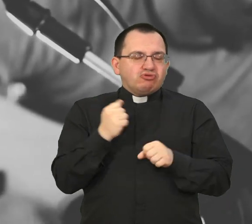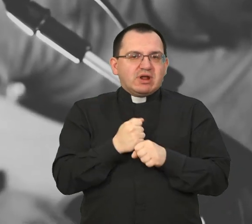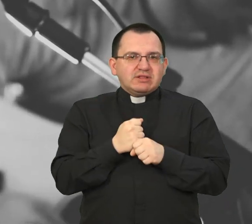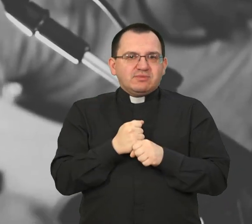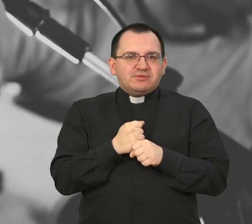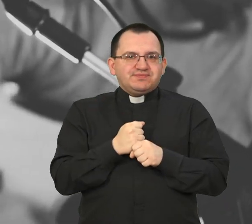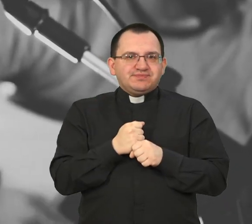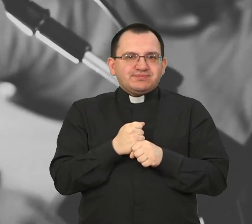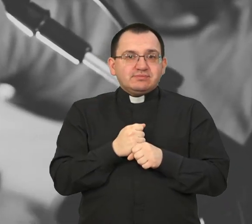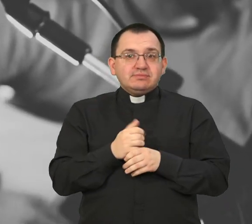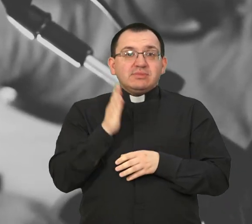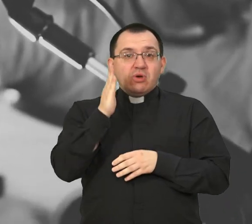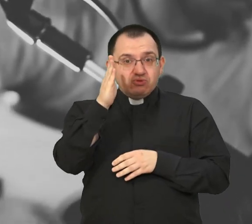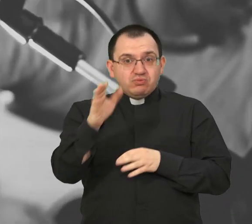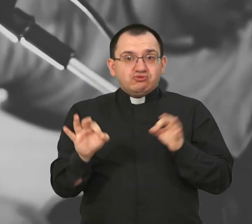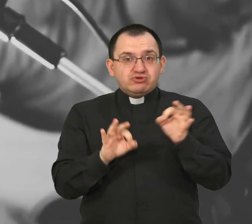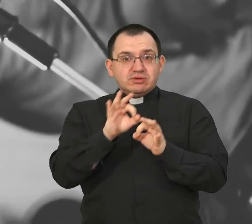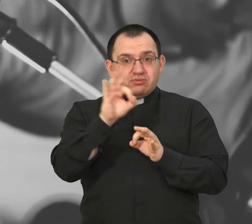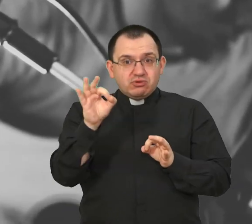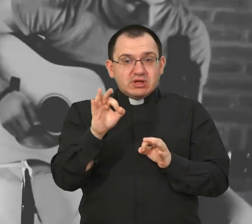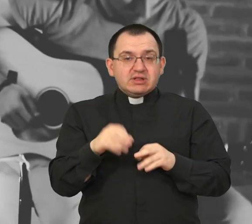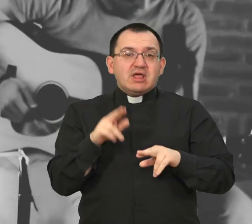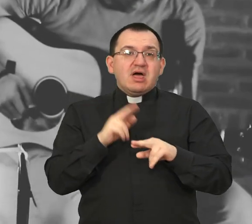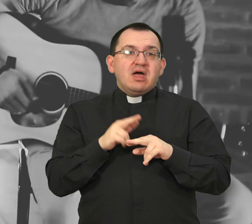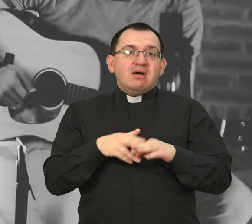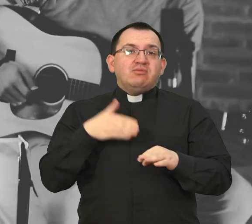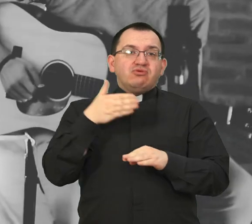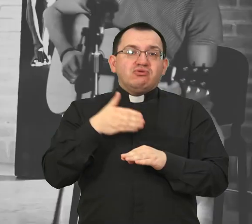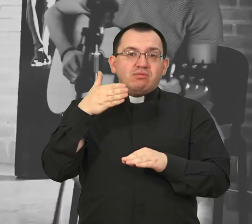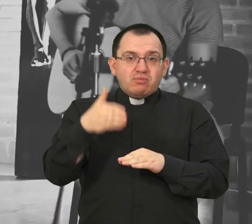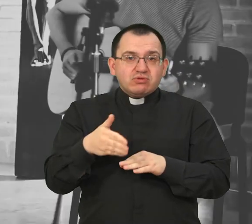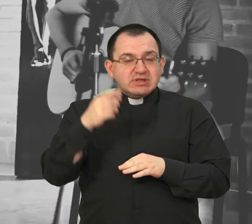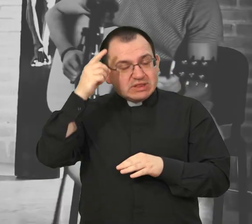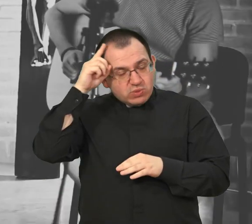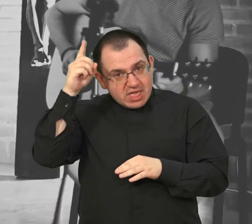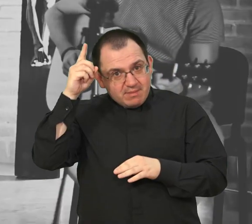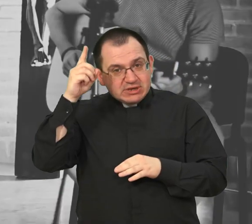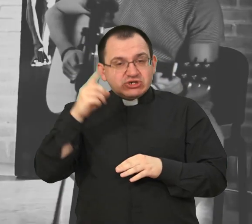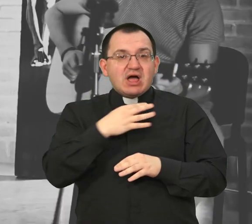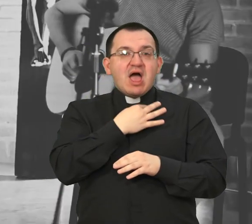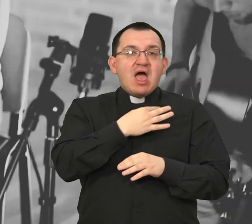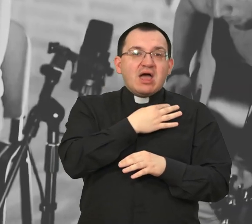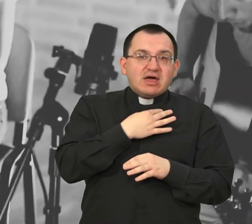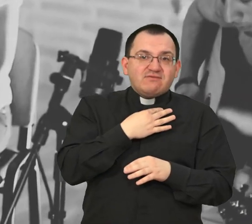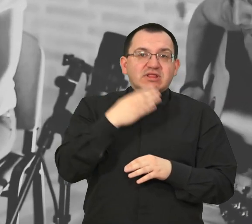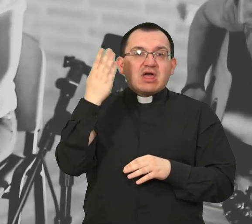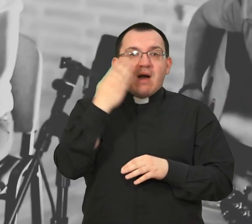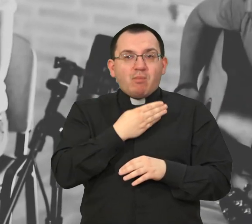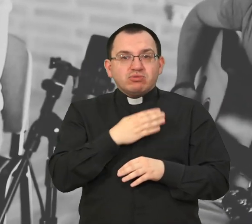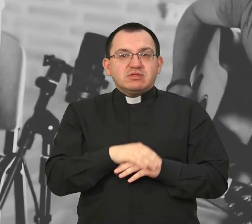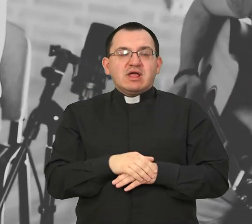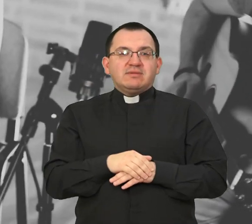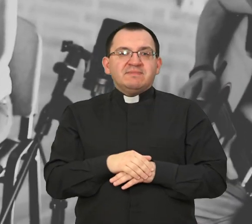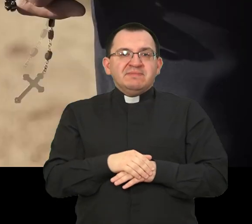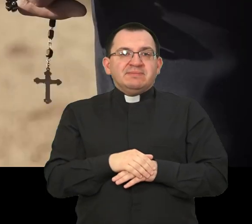Od budućih projekata Buljan navodi posjet, odnosno evangelizaciju u Njemačkoj, u Hrvatskoj, a neke će biti i u Bosni i